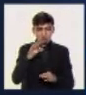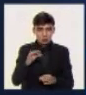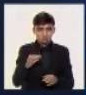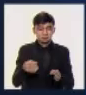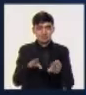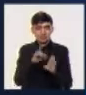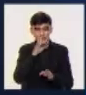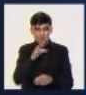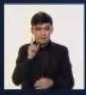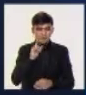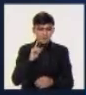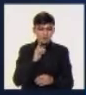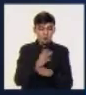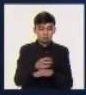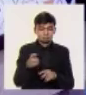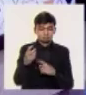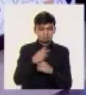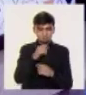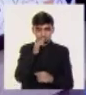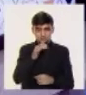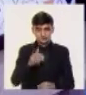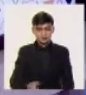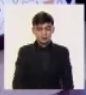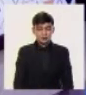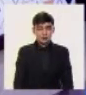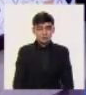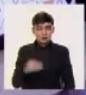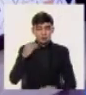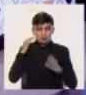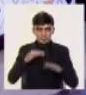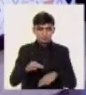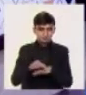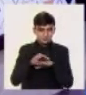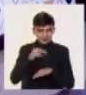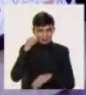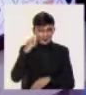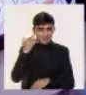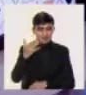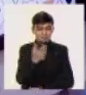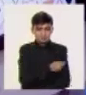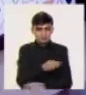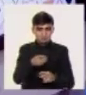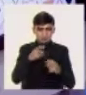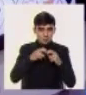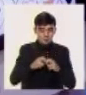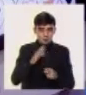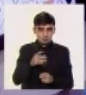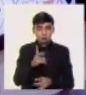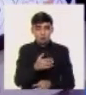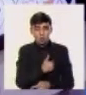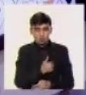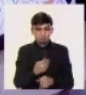лишь ограничат визиты гостей. В Турции ждут поставку китайской вакцины, чтобы протестировать ее на